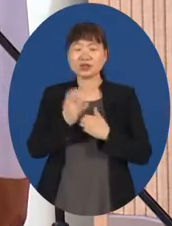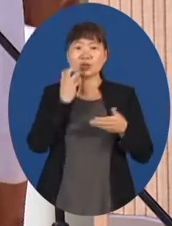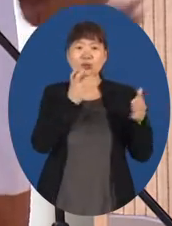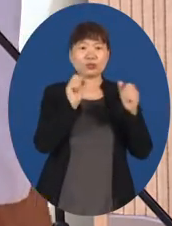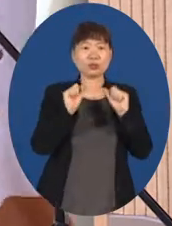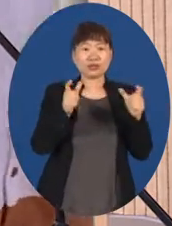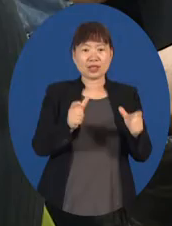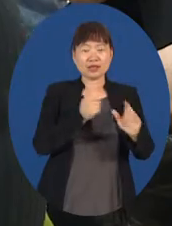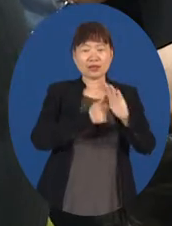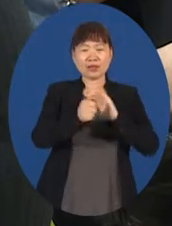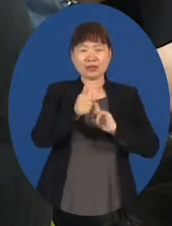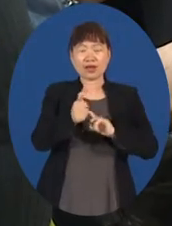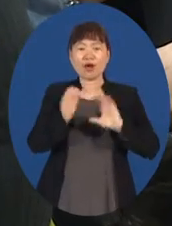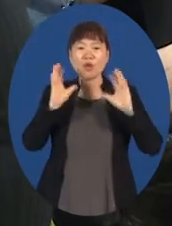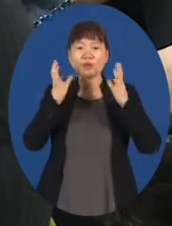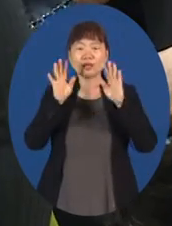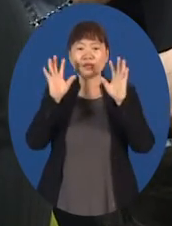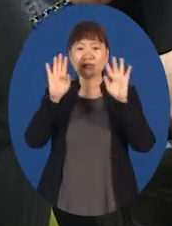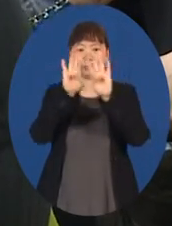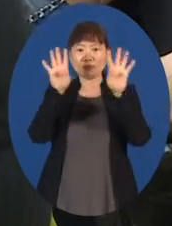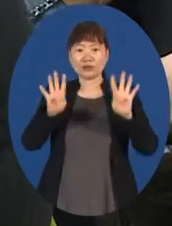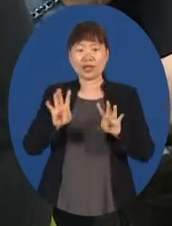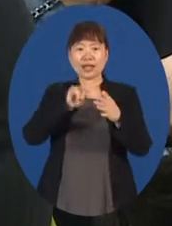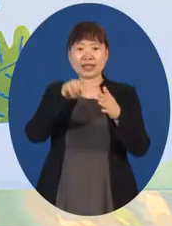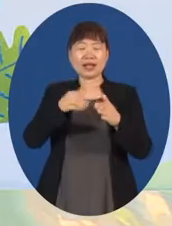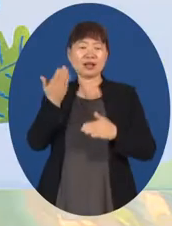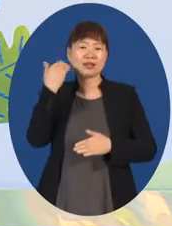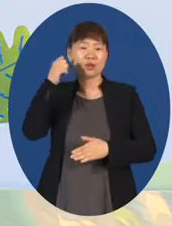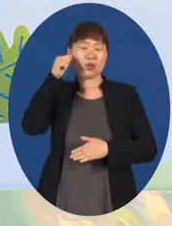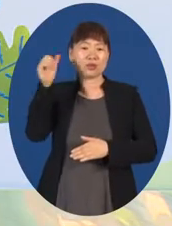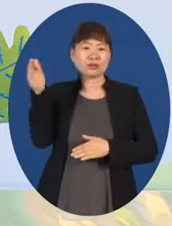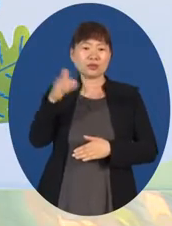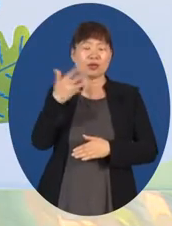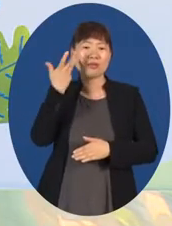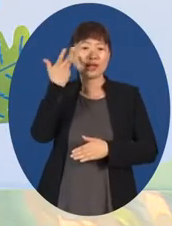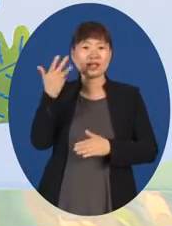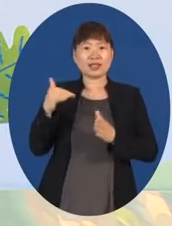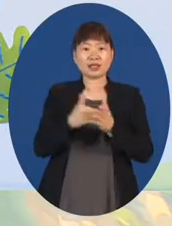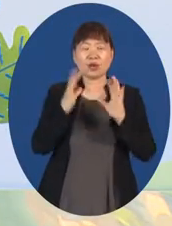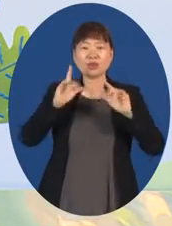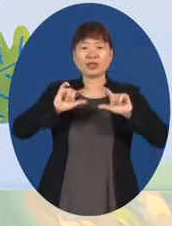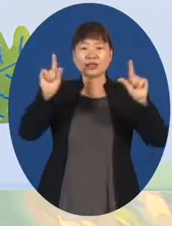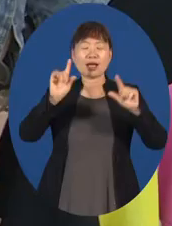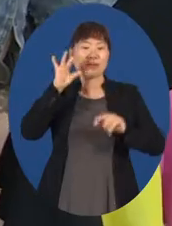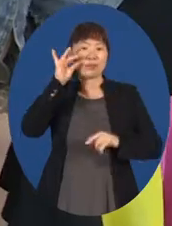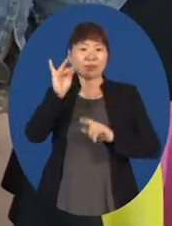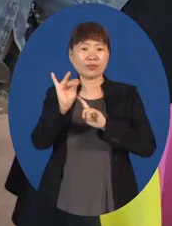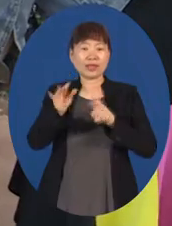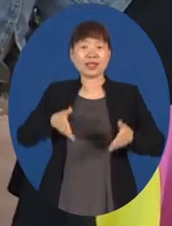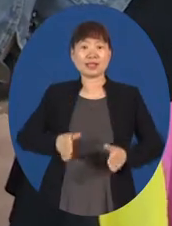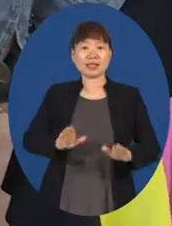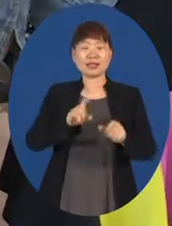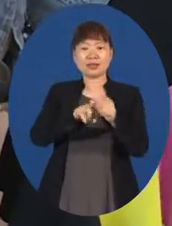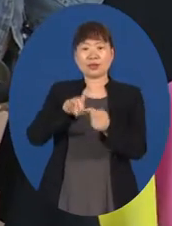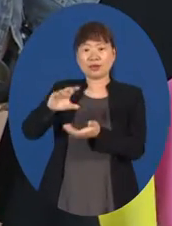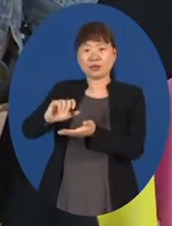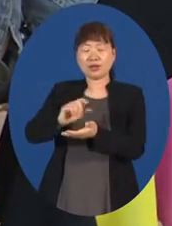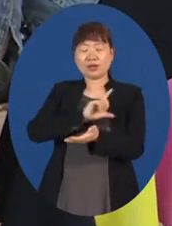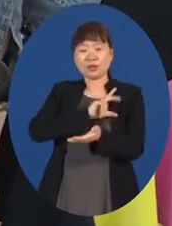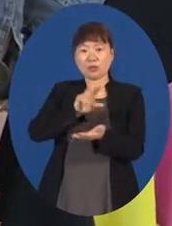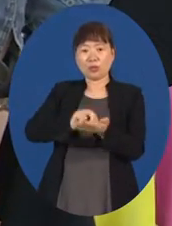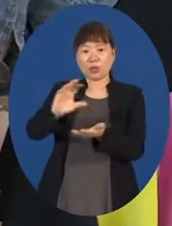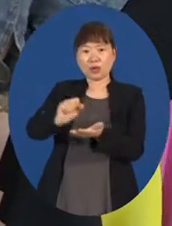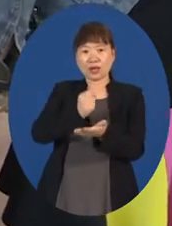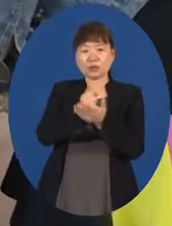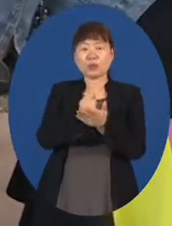지역을 대표하는 경기북부 어린이박물관에서 지난 5일부터 8일까지 어린이날 100번째 생일이라는 제목으로